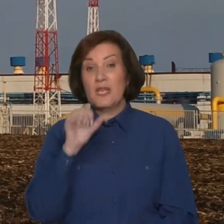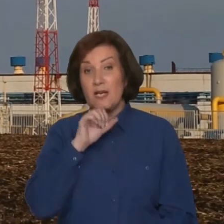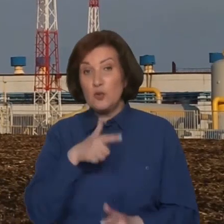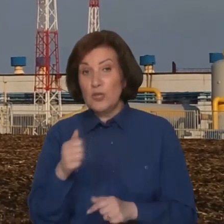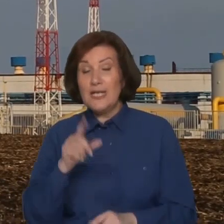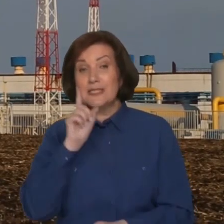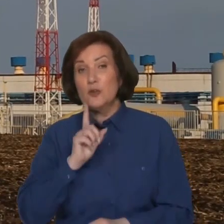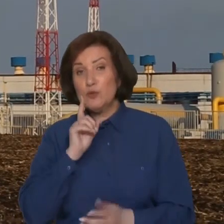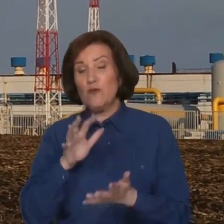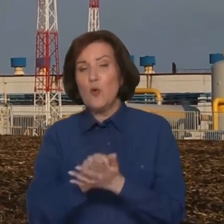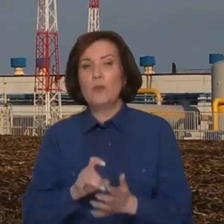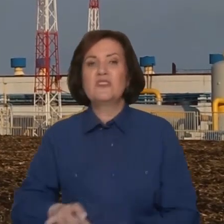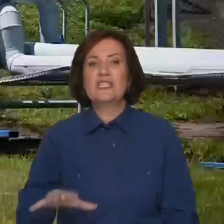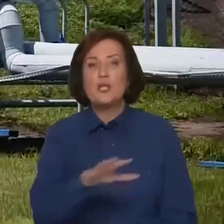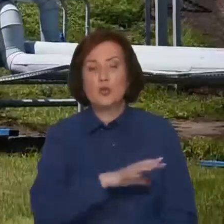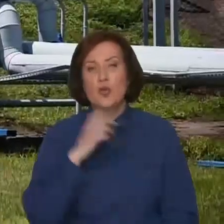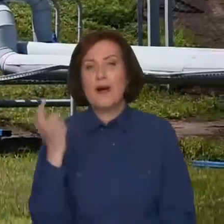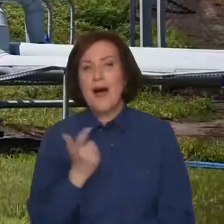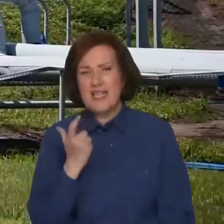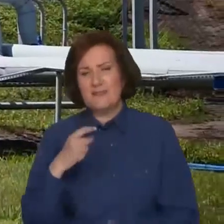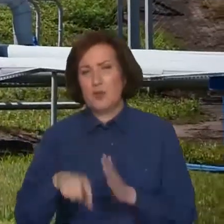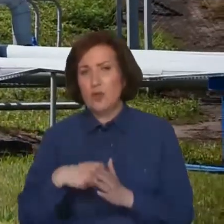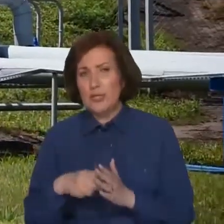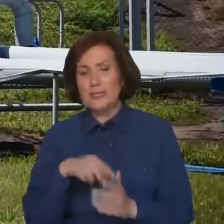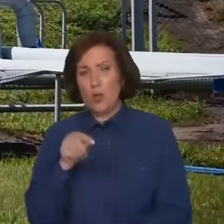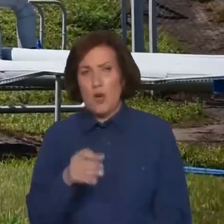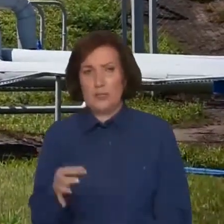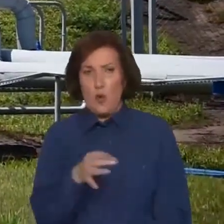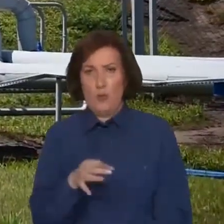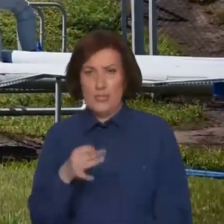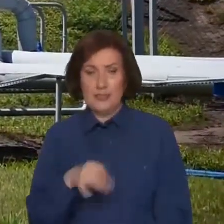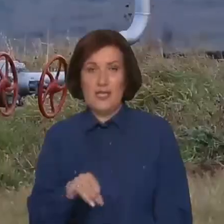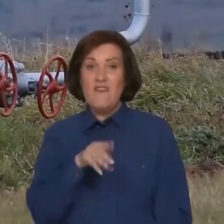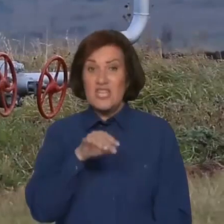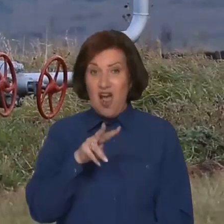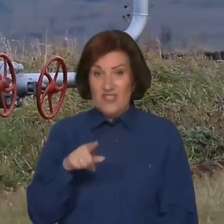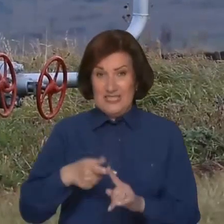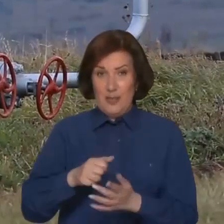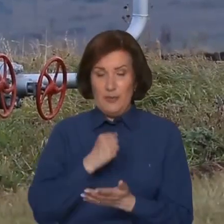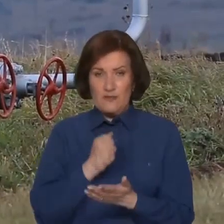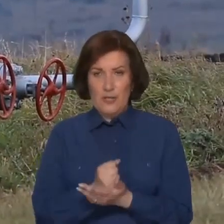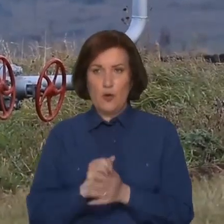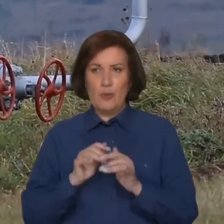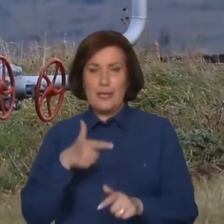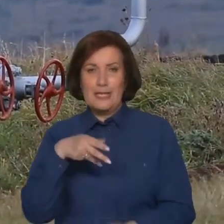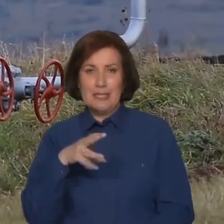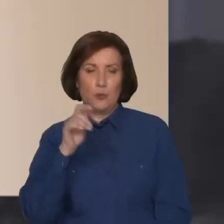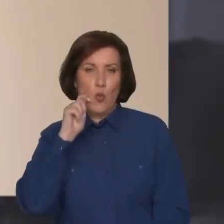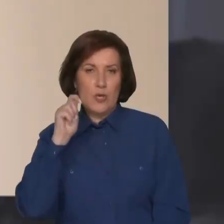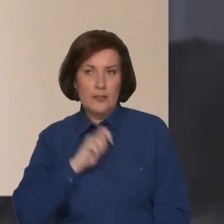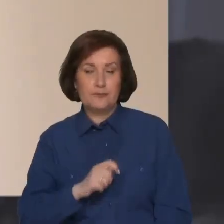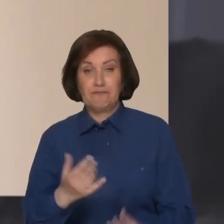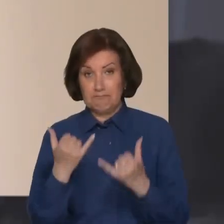газ і на тимчасово окупованих територіях Харківської, Донецької та Луганської областей. У травні це підтвердив оператор ГТС